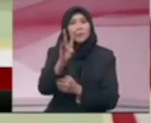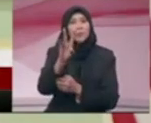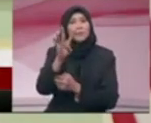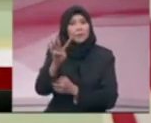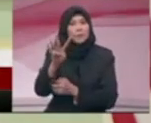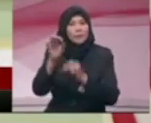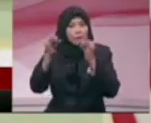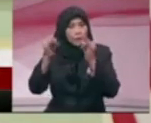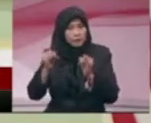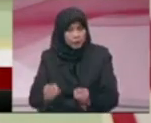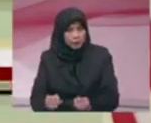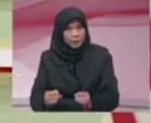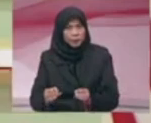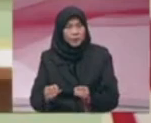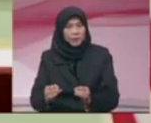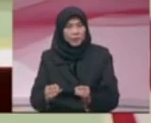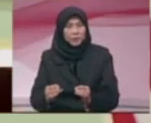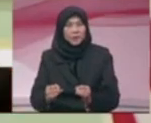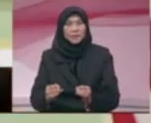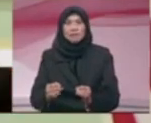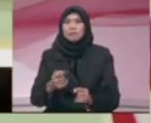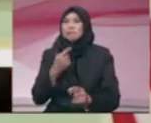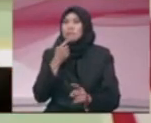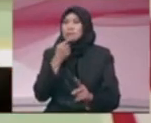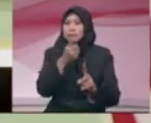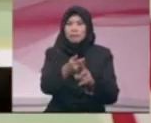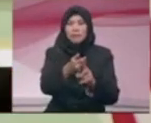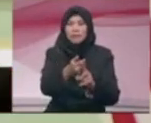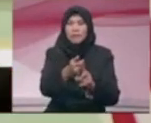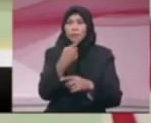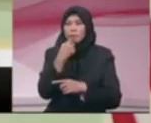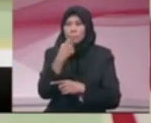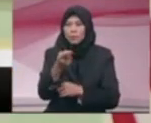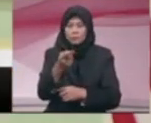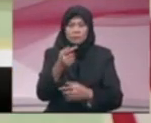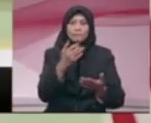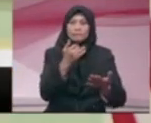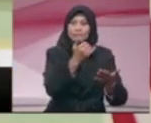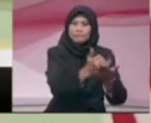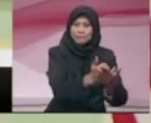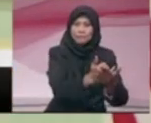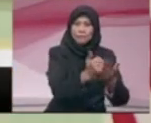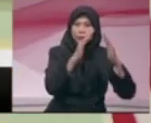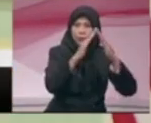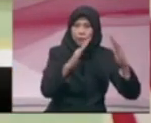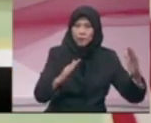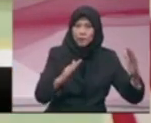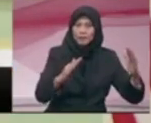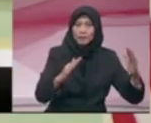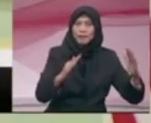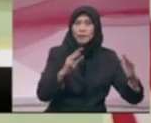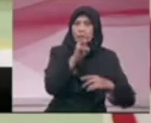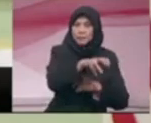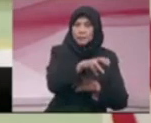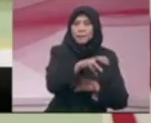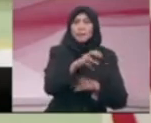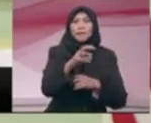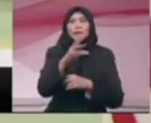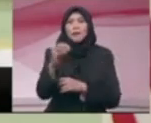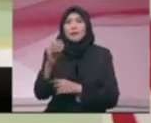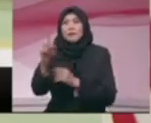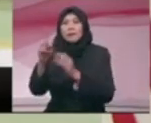individu telah diperintah menjalani proses kuarantin wajib di rumah, manakala seorang lagi dibawa